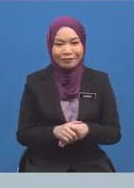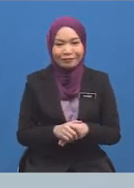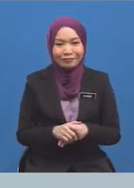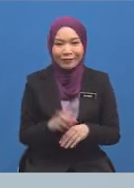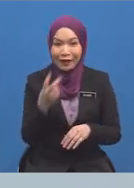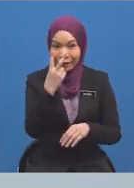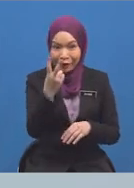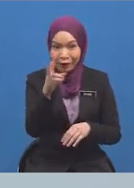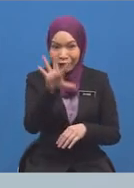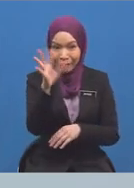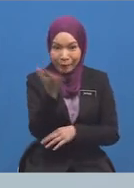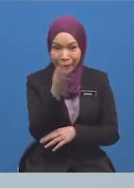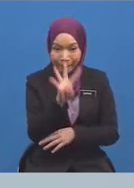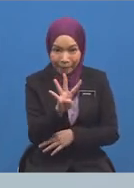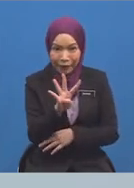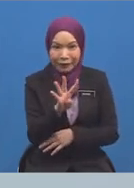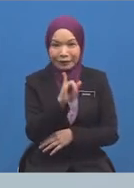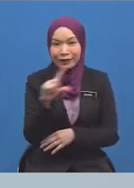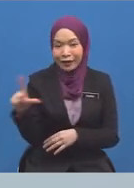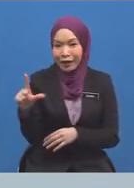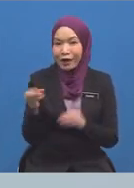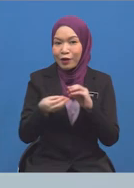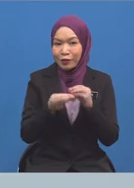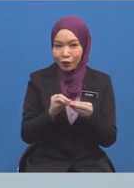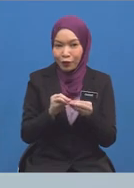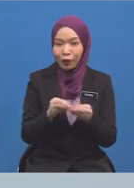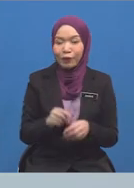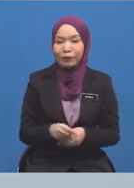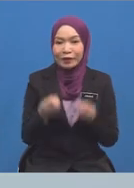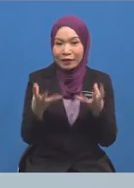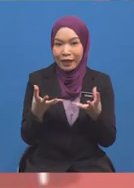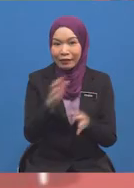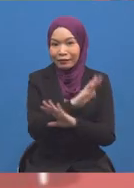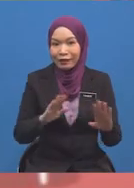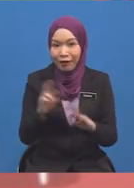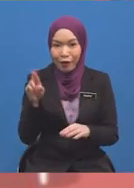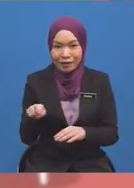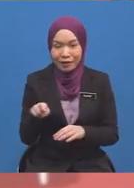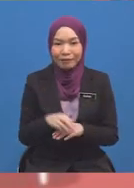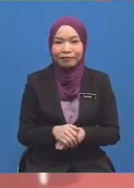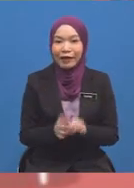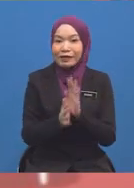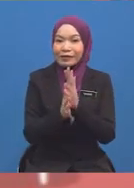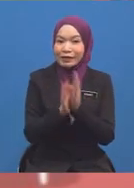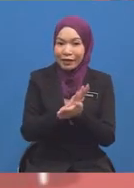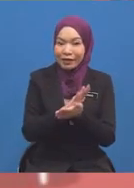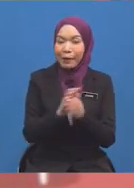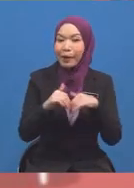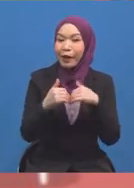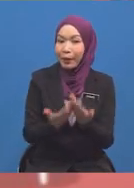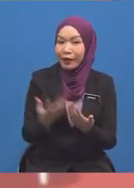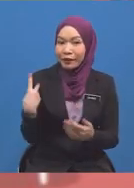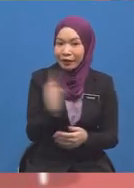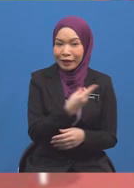54 merupakan nombo pecahan tak wajah Jadi macam mana kita